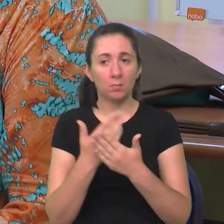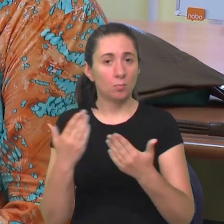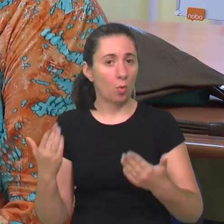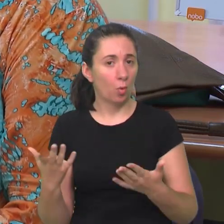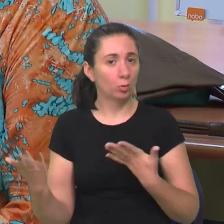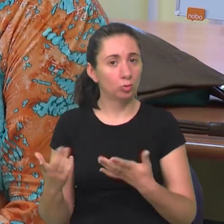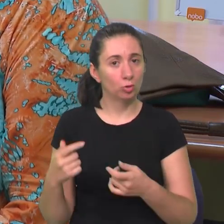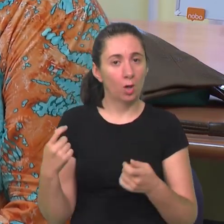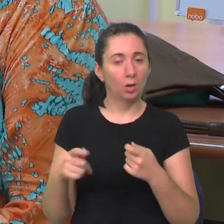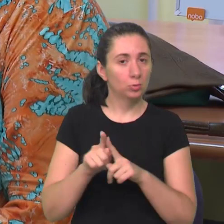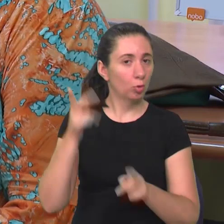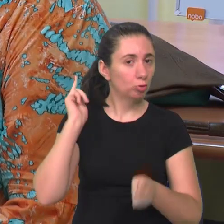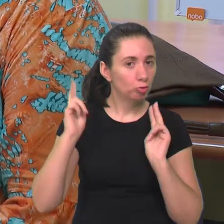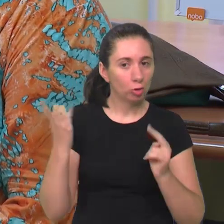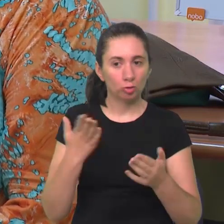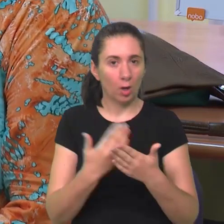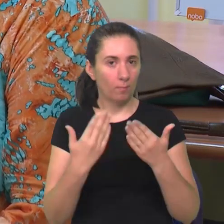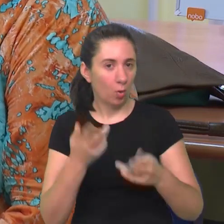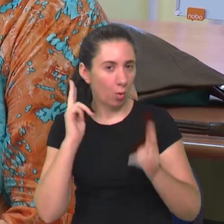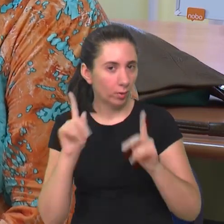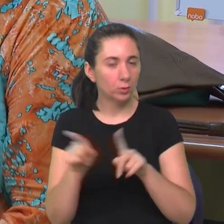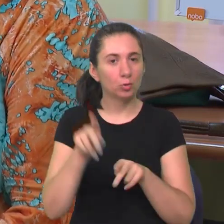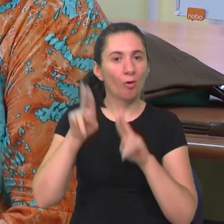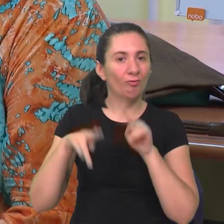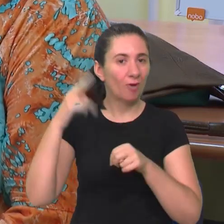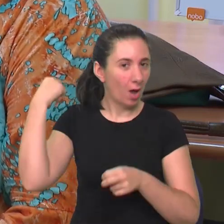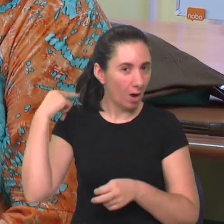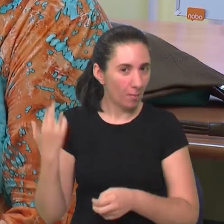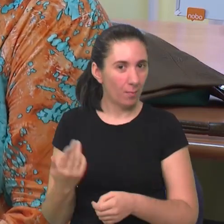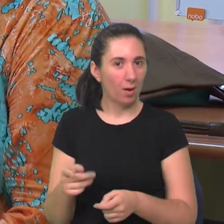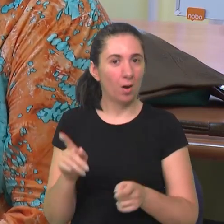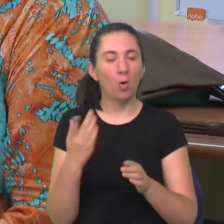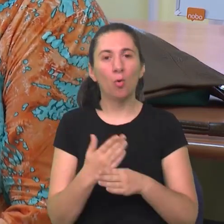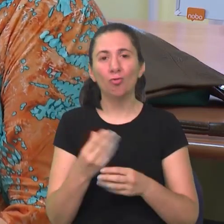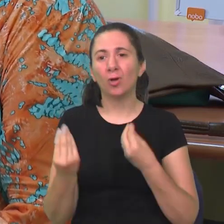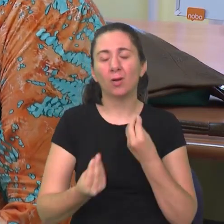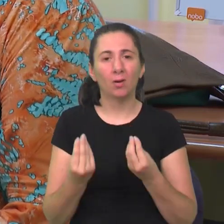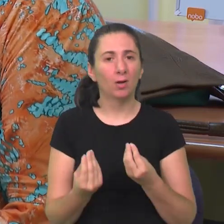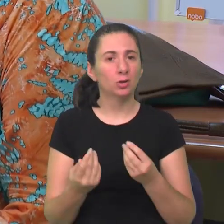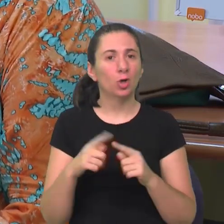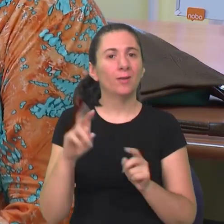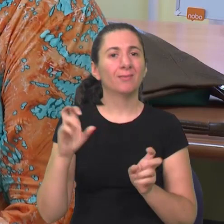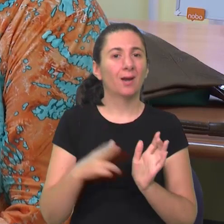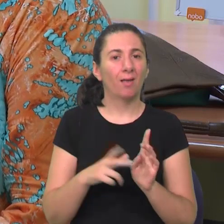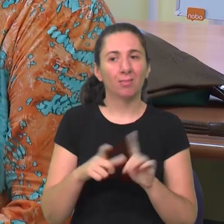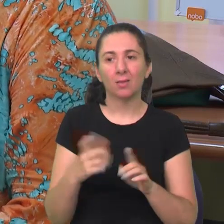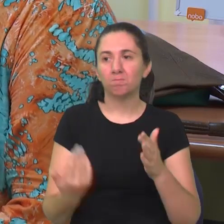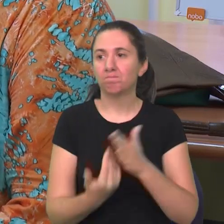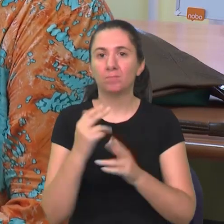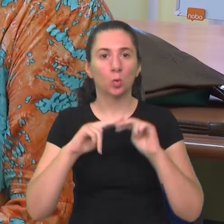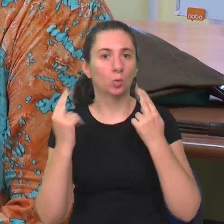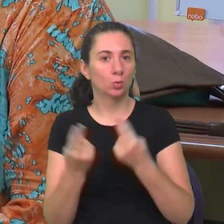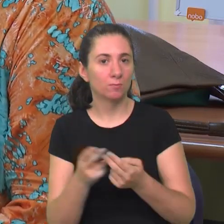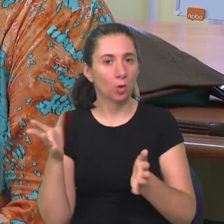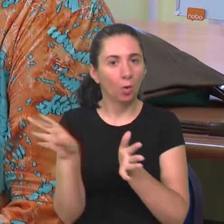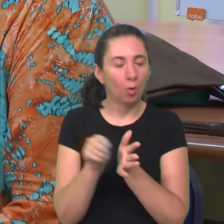trendovi i u šišanju i u bojanju, znači uvijek nešto, neki trendovi postoje, a